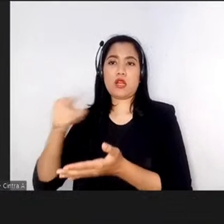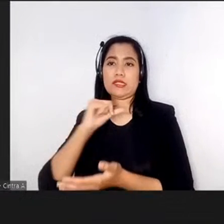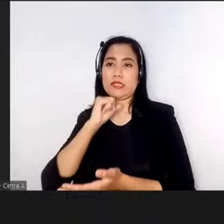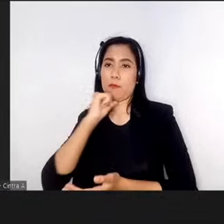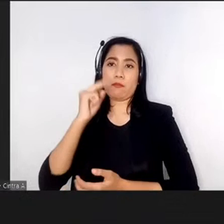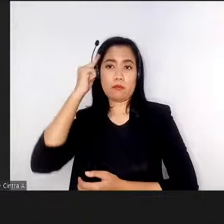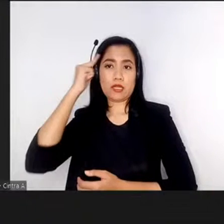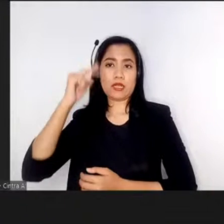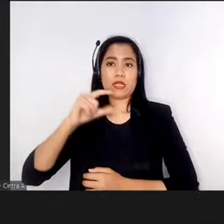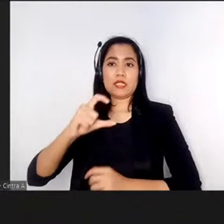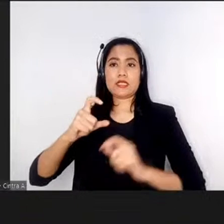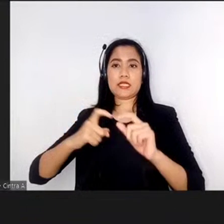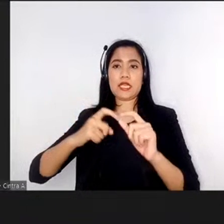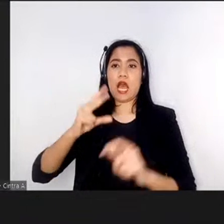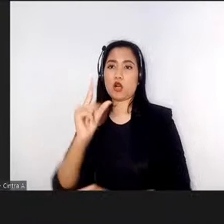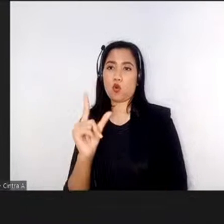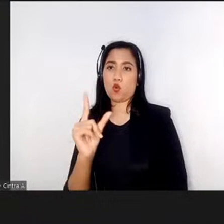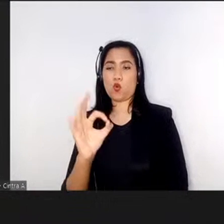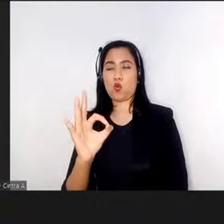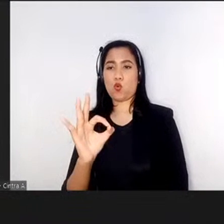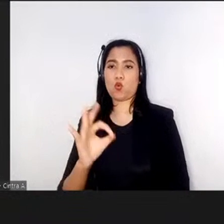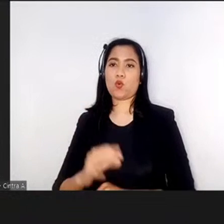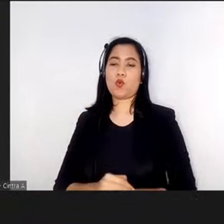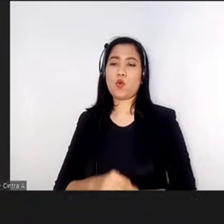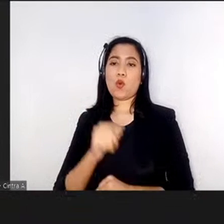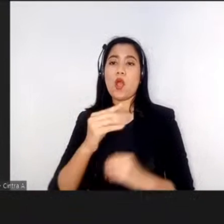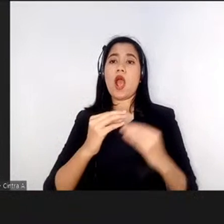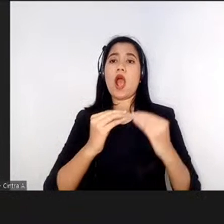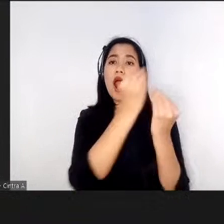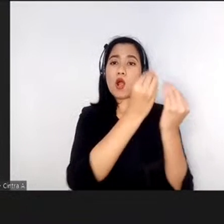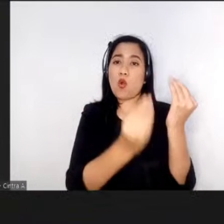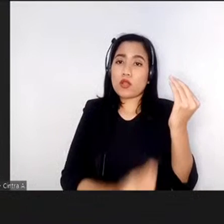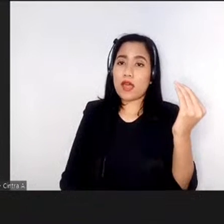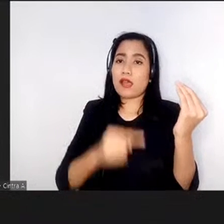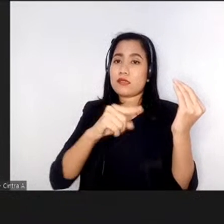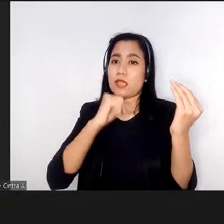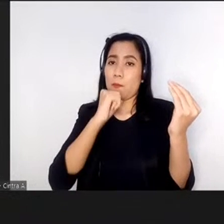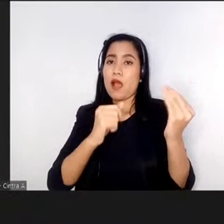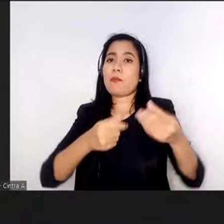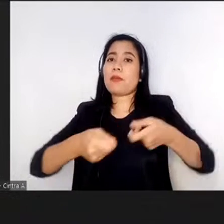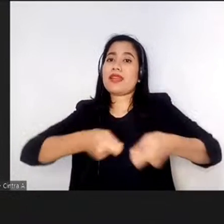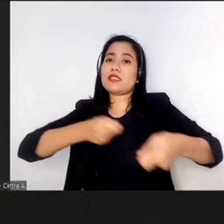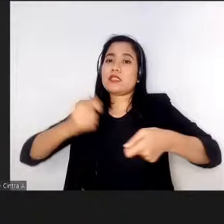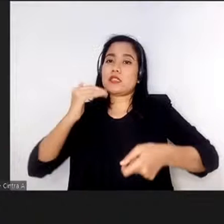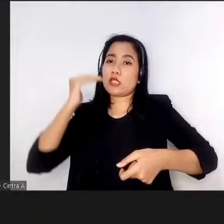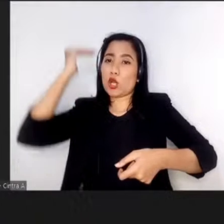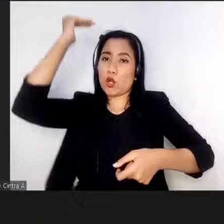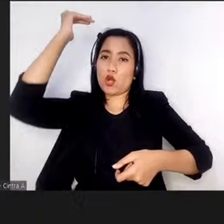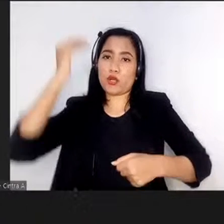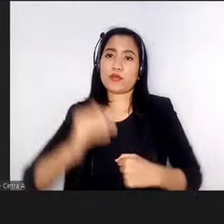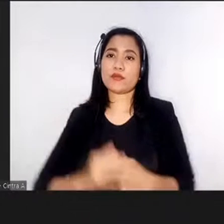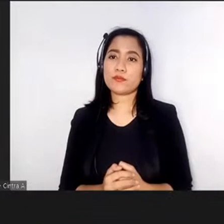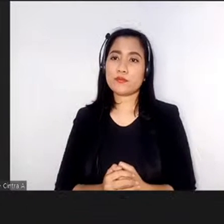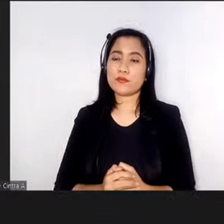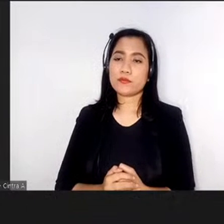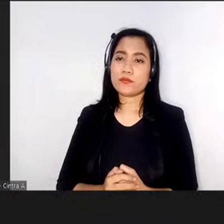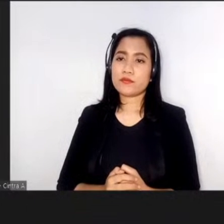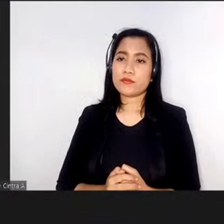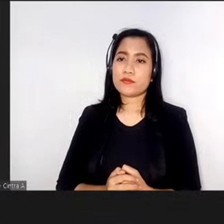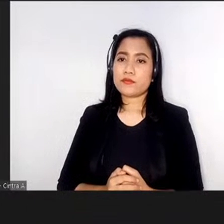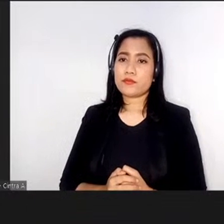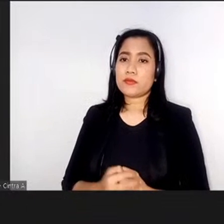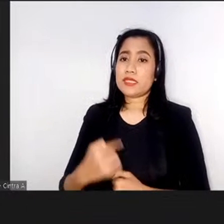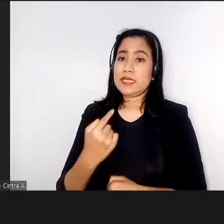Cro dan anggota dari komite ini adalah para manajer senior eh eh kami kemudian melakukan